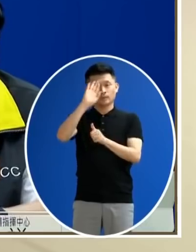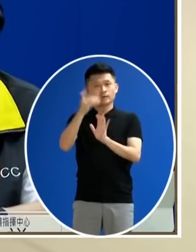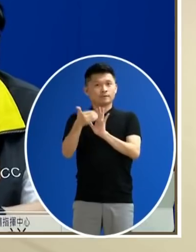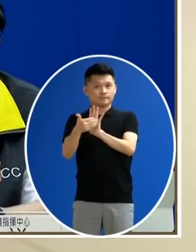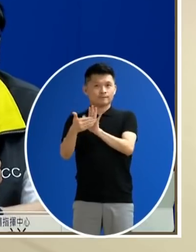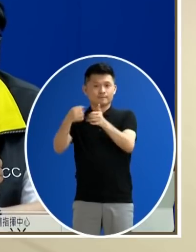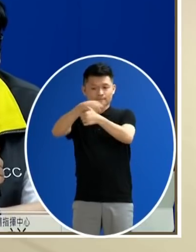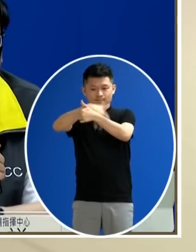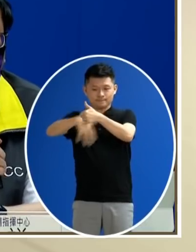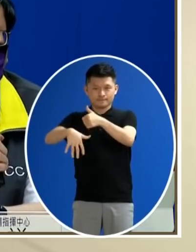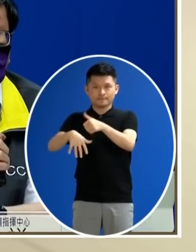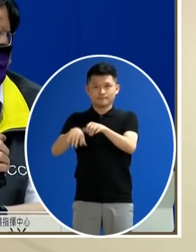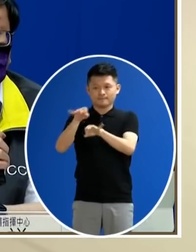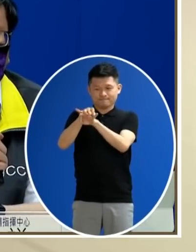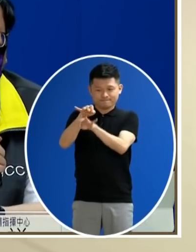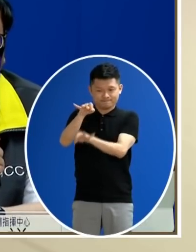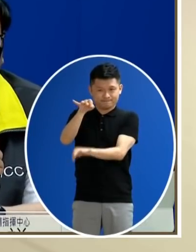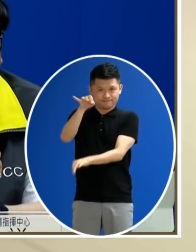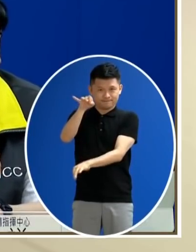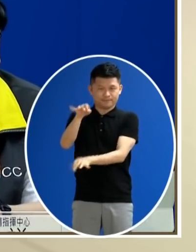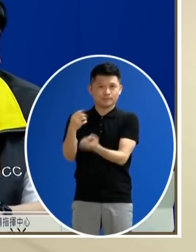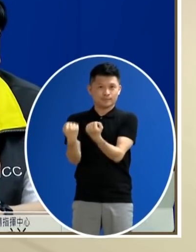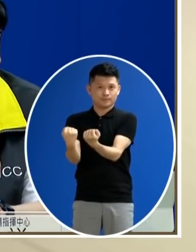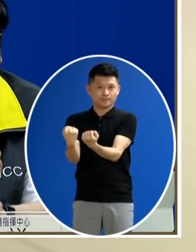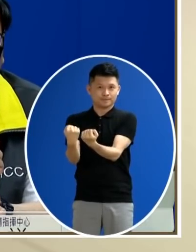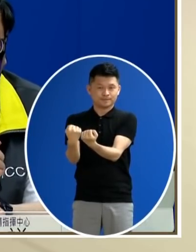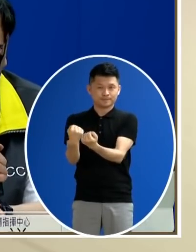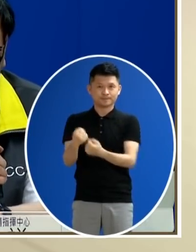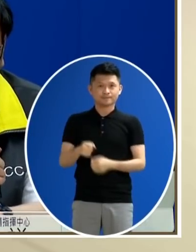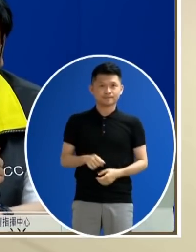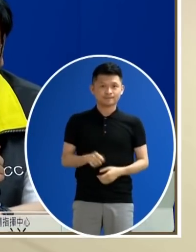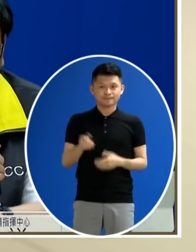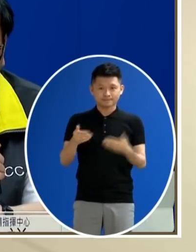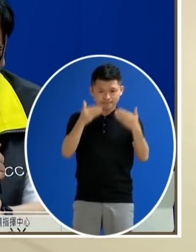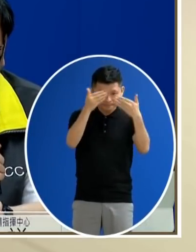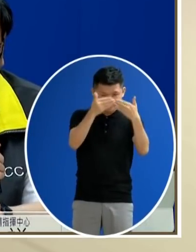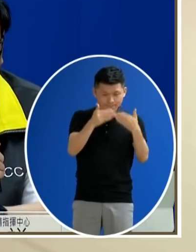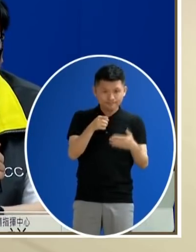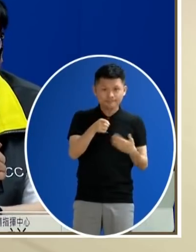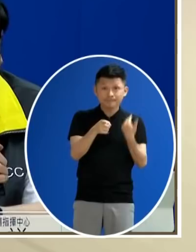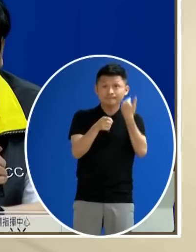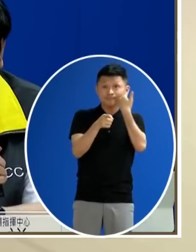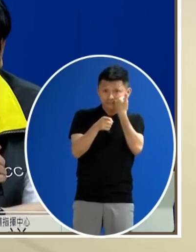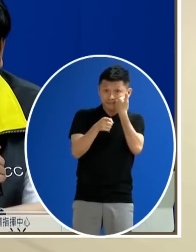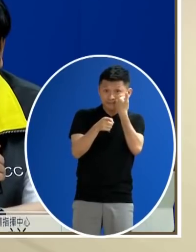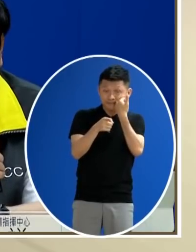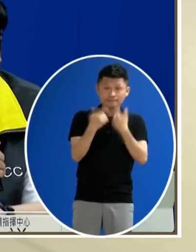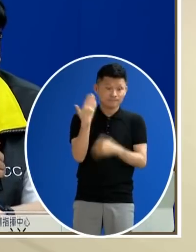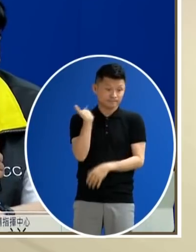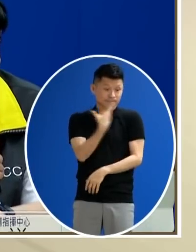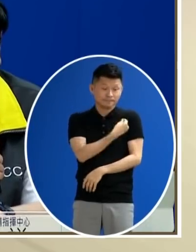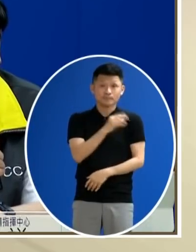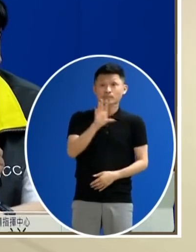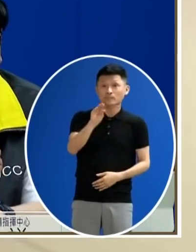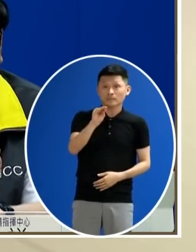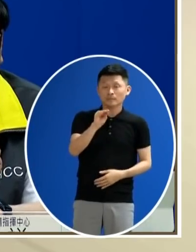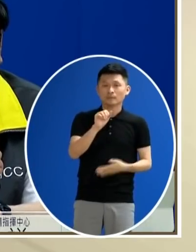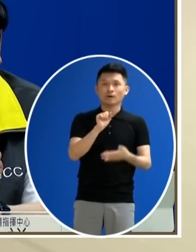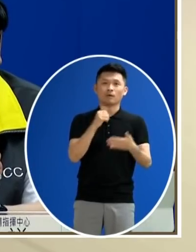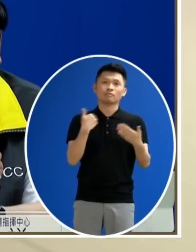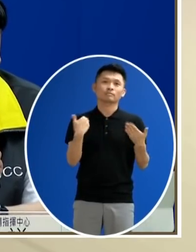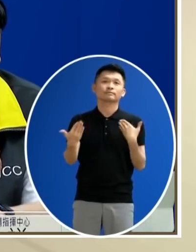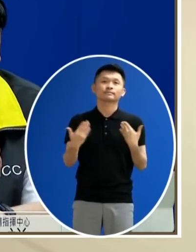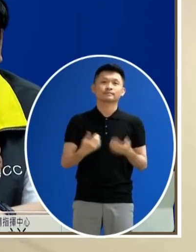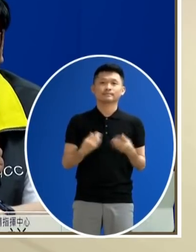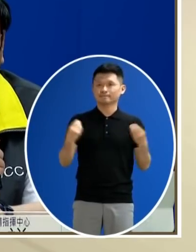的一个系统的资料库里面，所以我们都知道是哪一位民众有接种，这个没有问题。